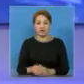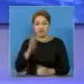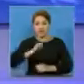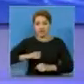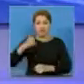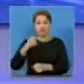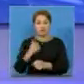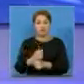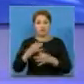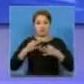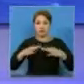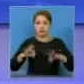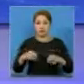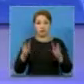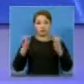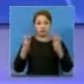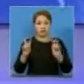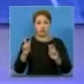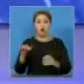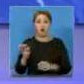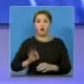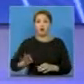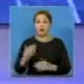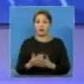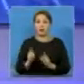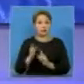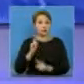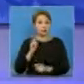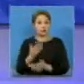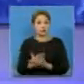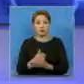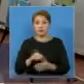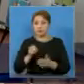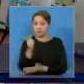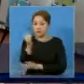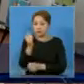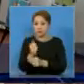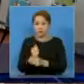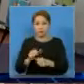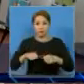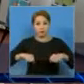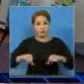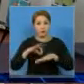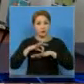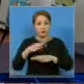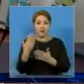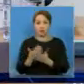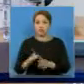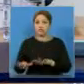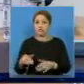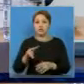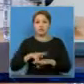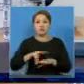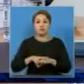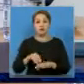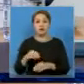Елбасы және тәуелсіздік бұл тақырып облыстық мамандандырылған күзет қызметі басқармасында өткен дүңгілік үстелдің арқауы болды. Шараға ішкі істер